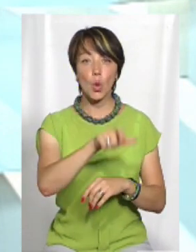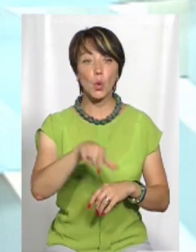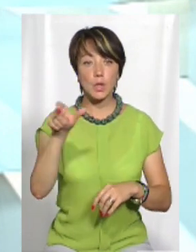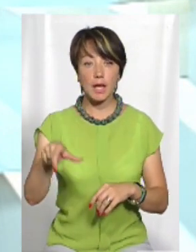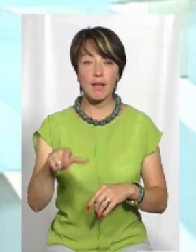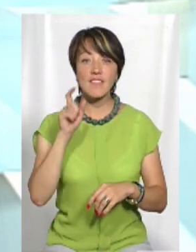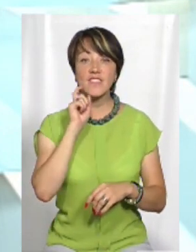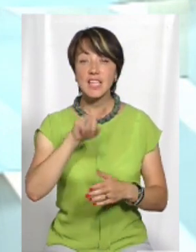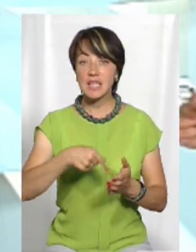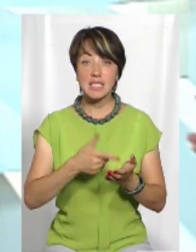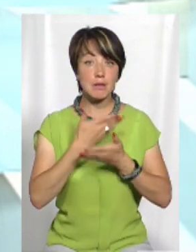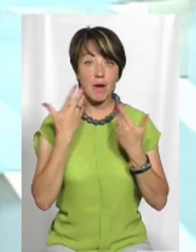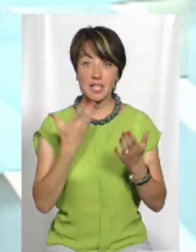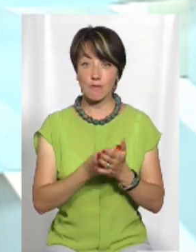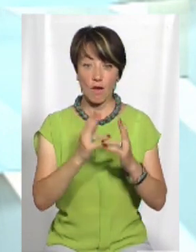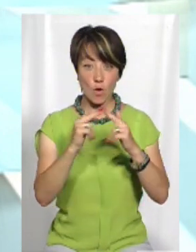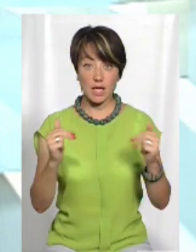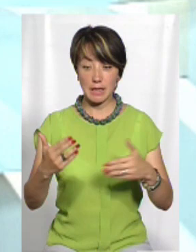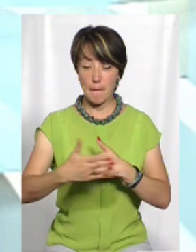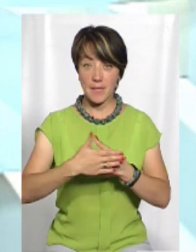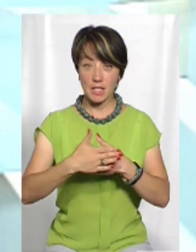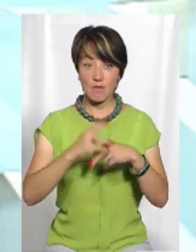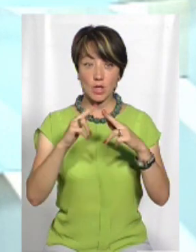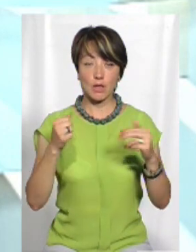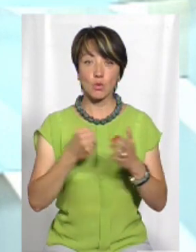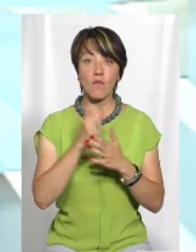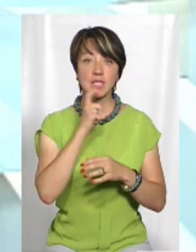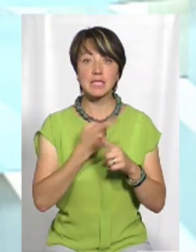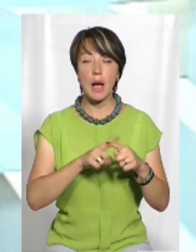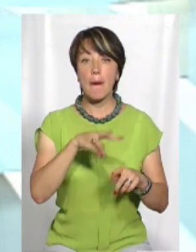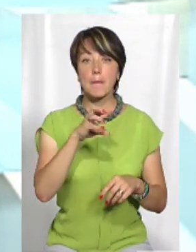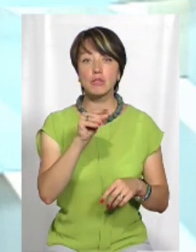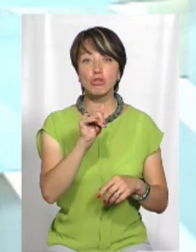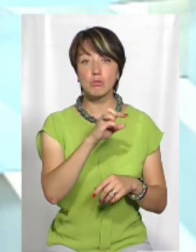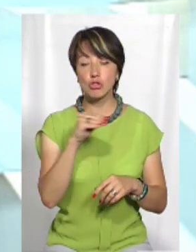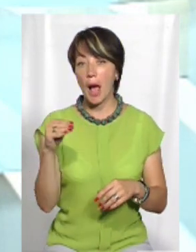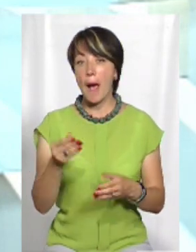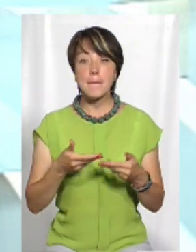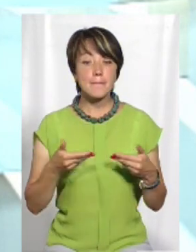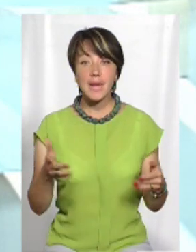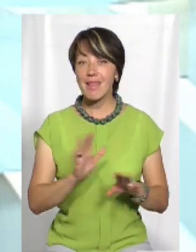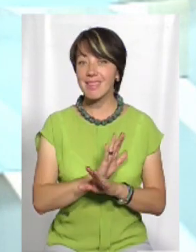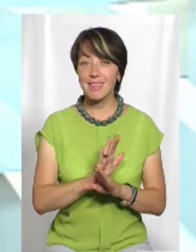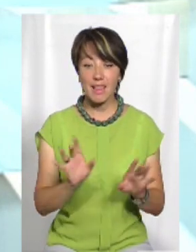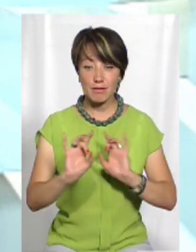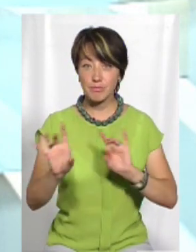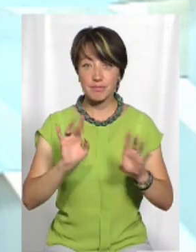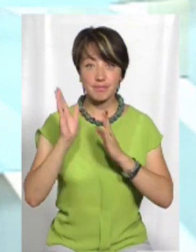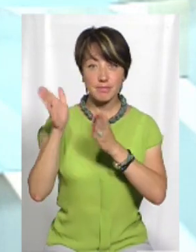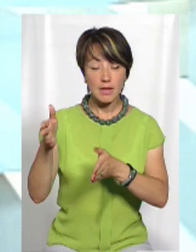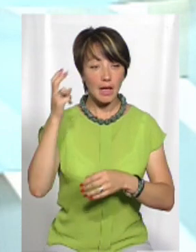людей, і Вінниця, яка не має своїх фортець. Найближча фортеця до Вінниці – це Меджибіж. Ми практично не працювали з